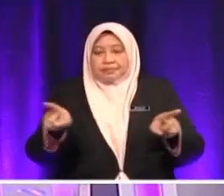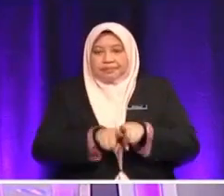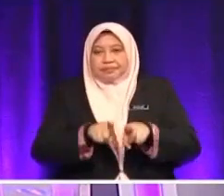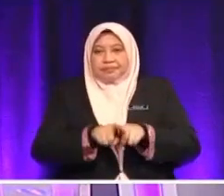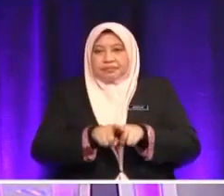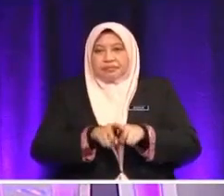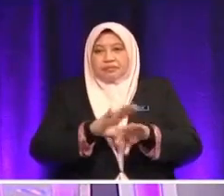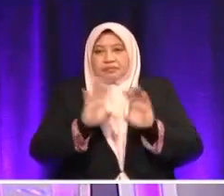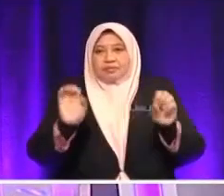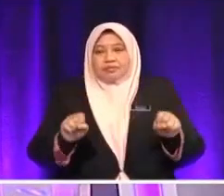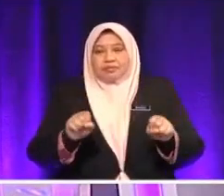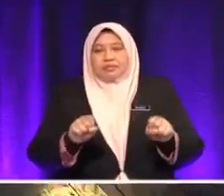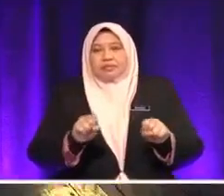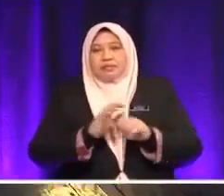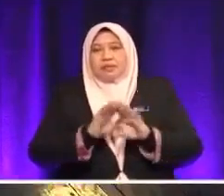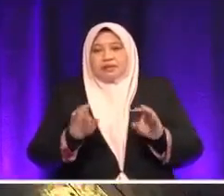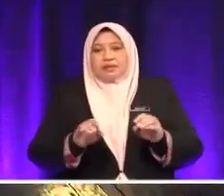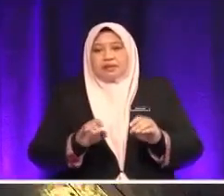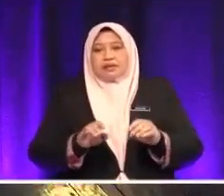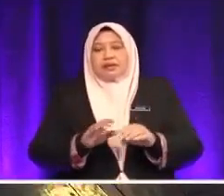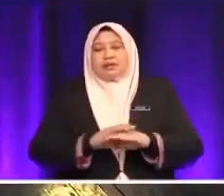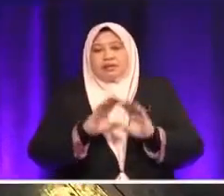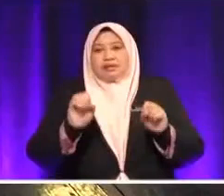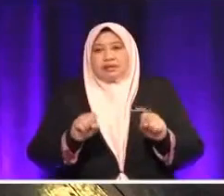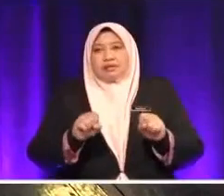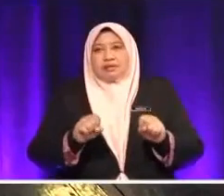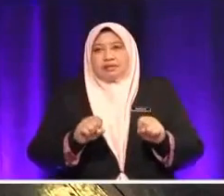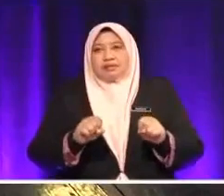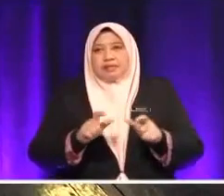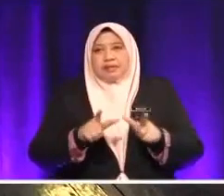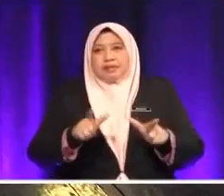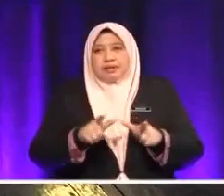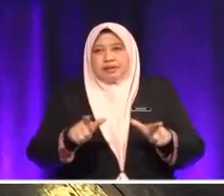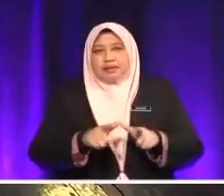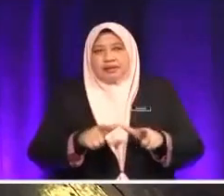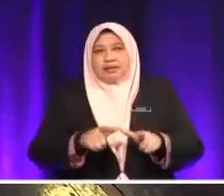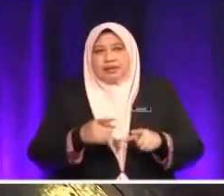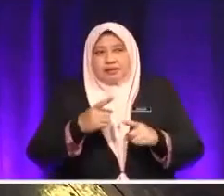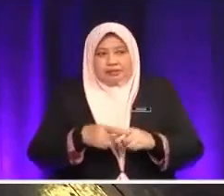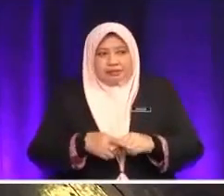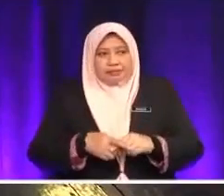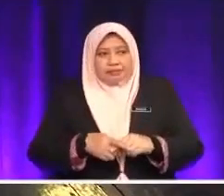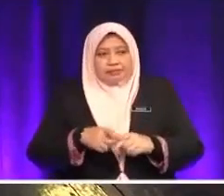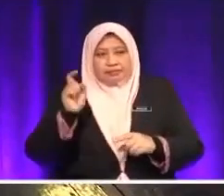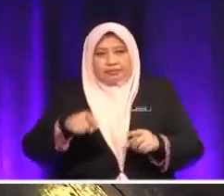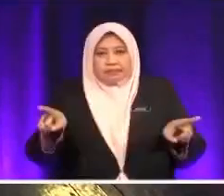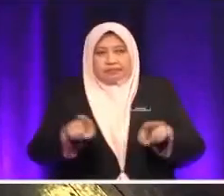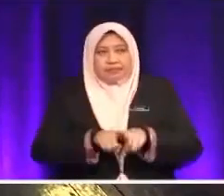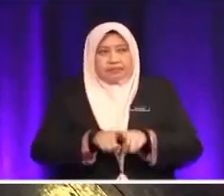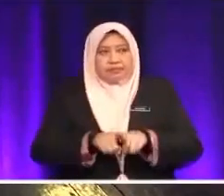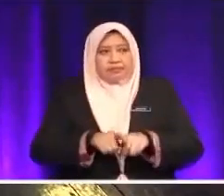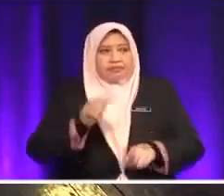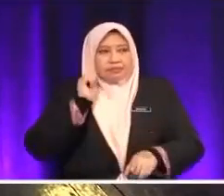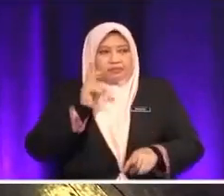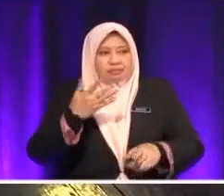tak cukup size nah sebenarnya sampai kita tunggu etika kita simak lu jawabanmu nampaknya Atika